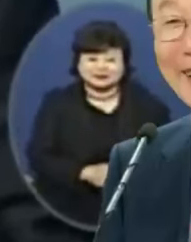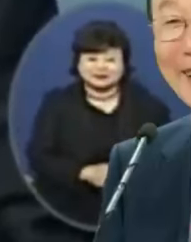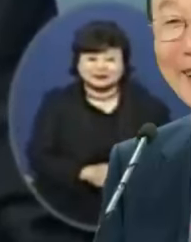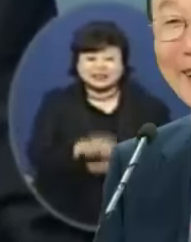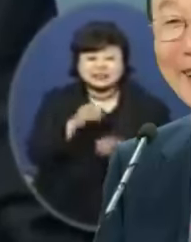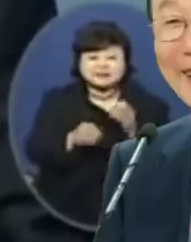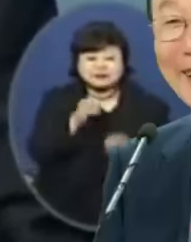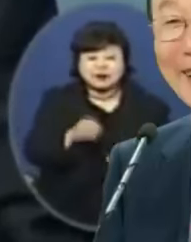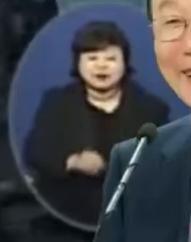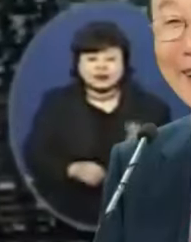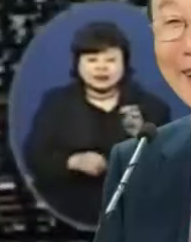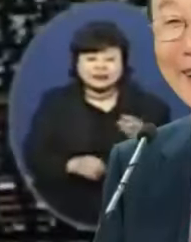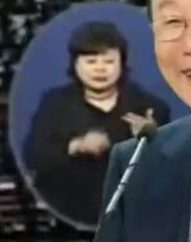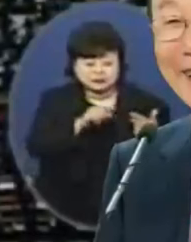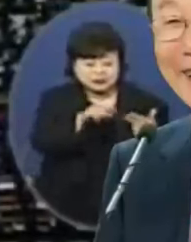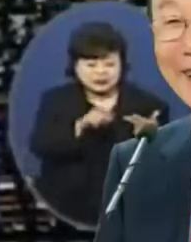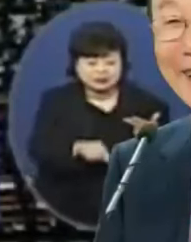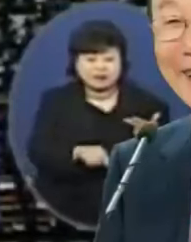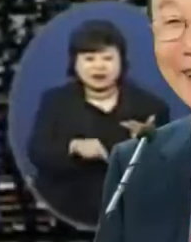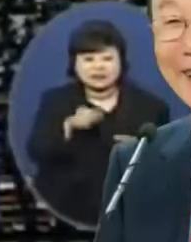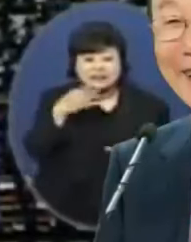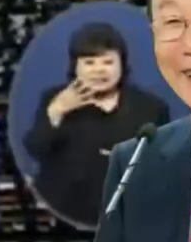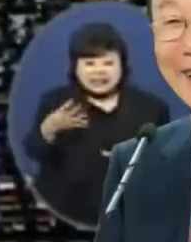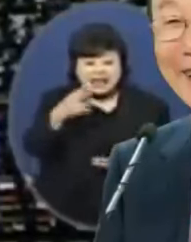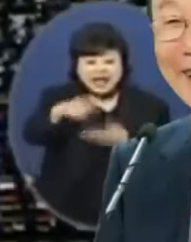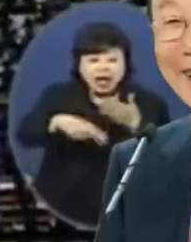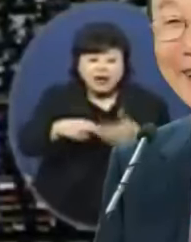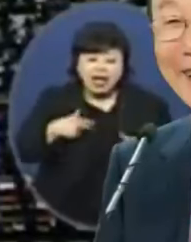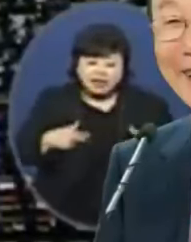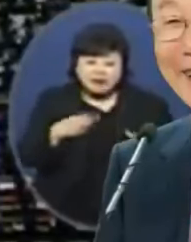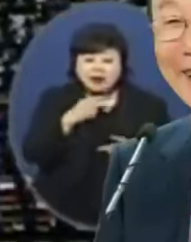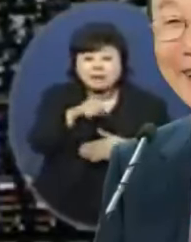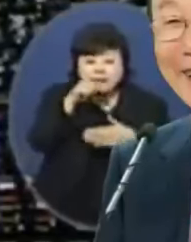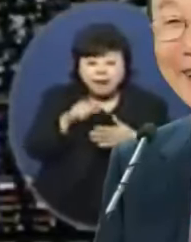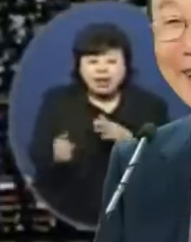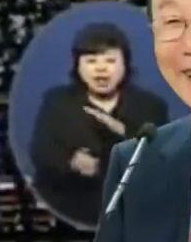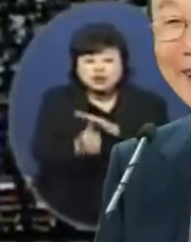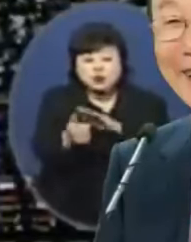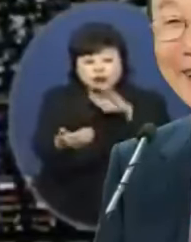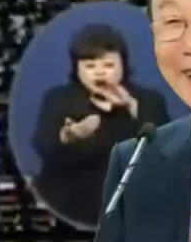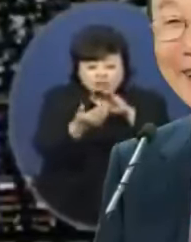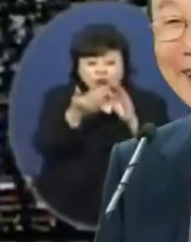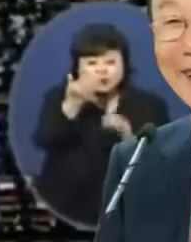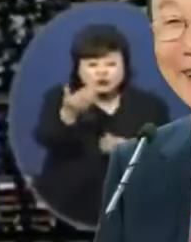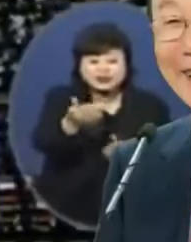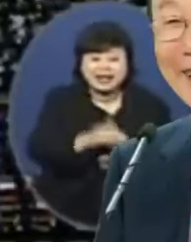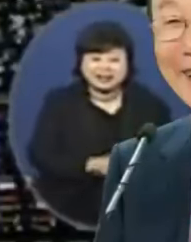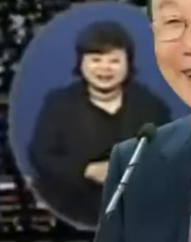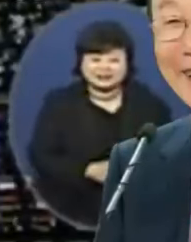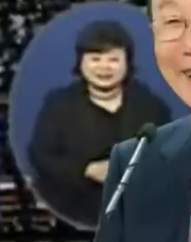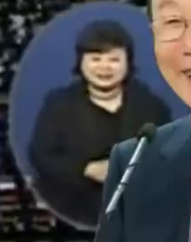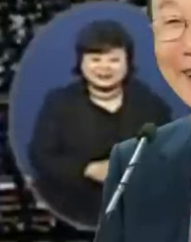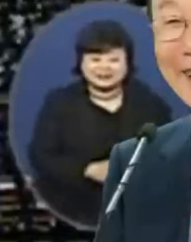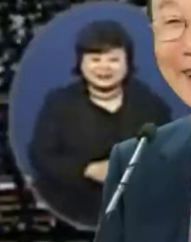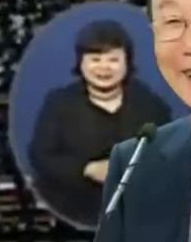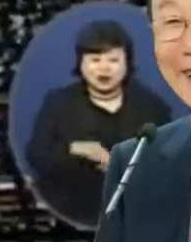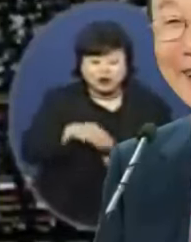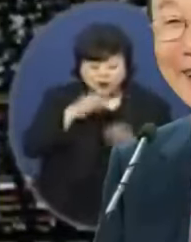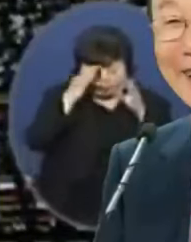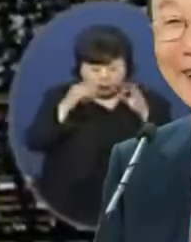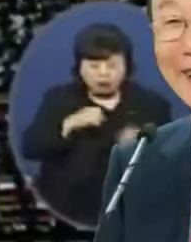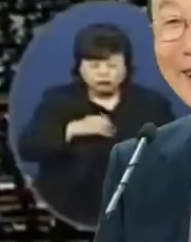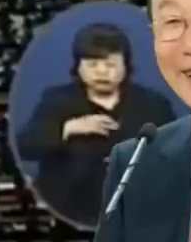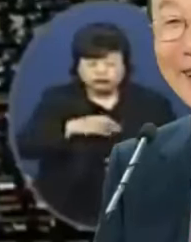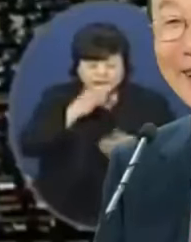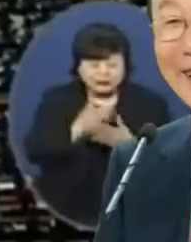시편 37편 4절에 야훼를 기뻐하라, 그가 내 마음의 소원을 내게 이루어 주시려다. 우리가 환경을 바라보고